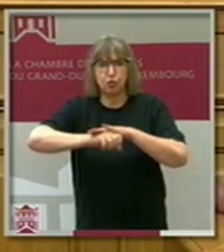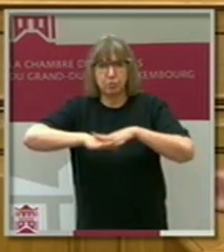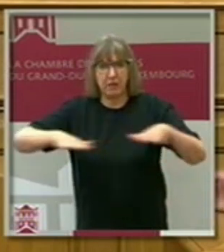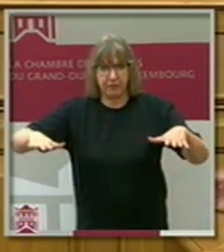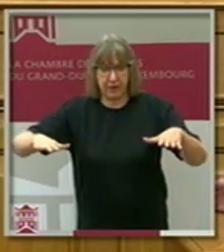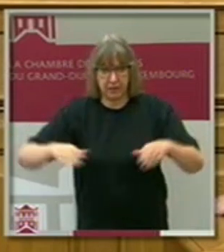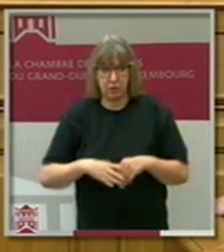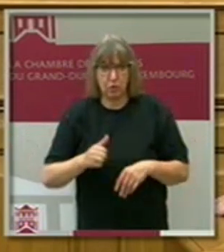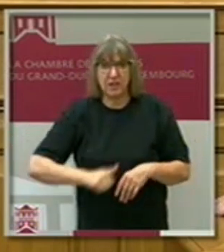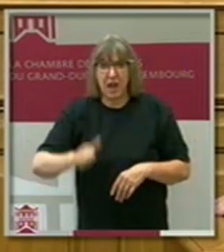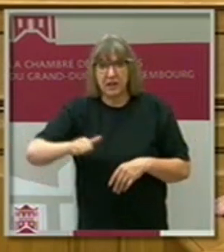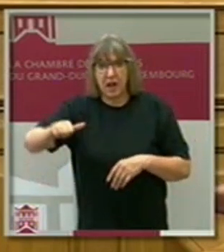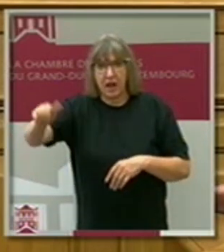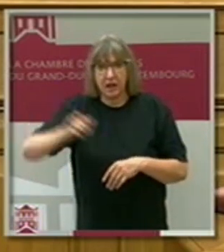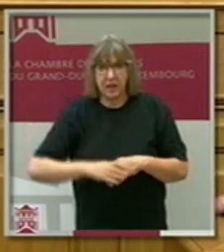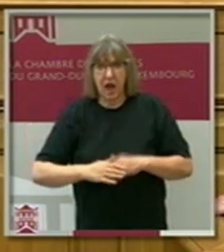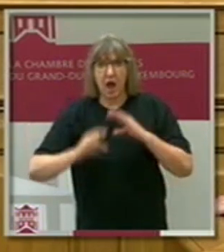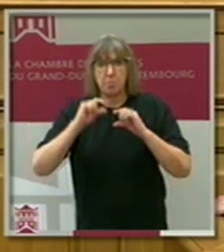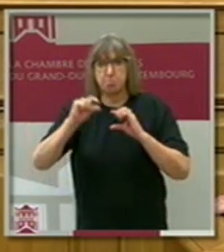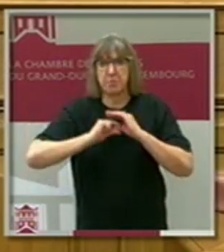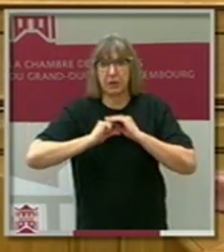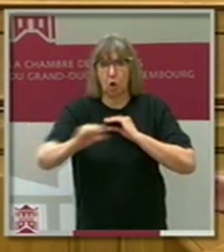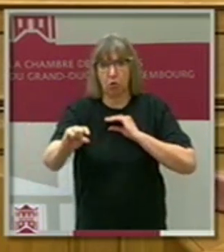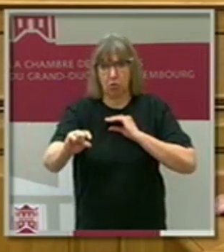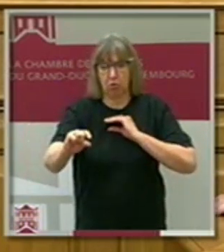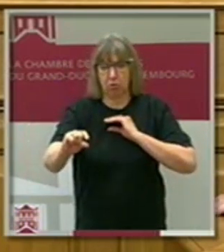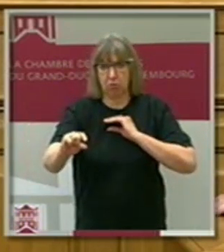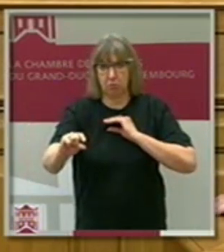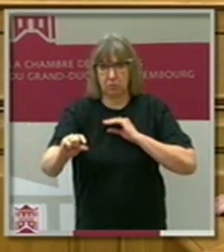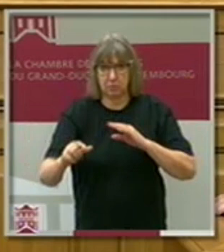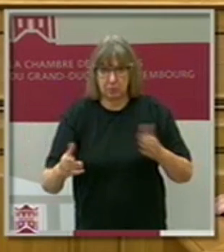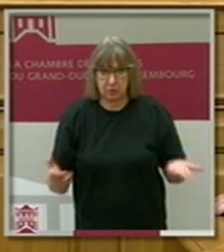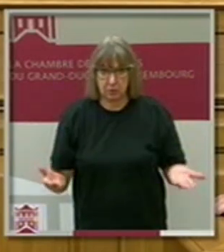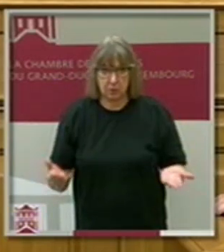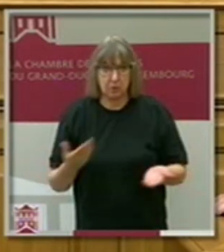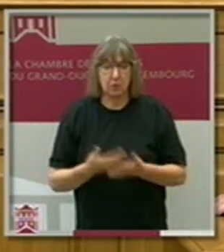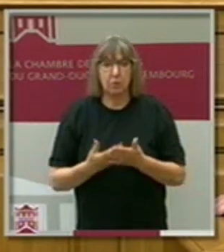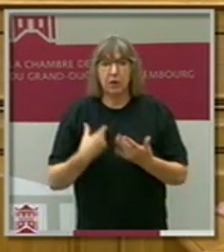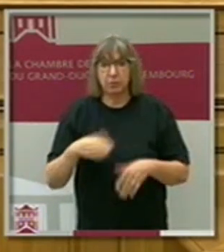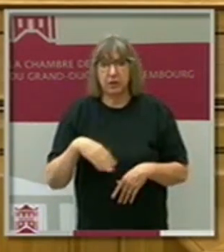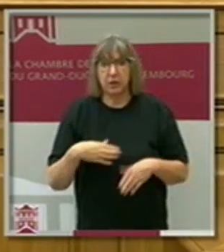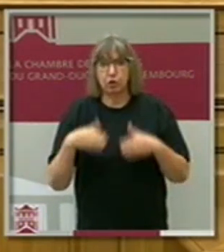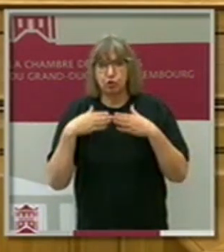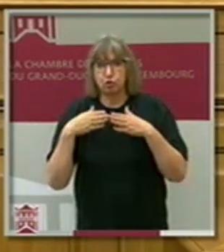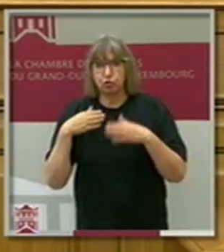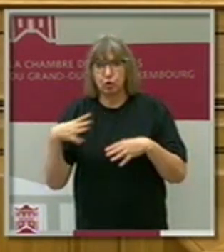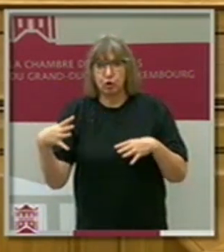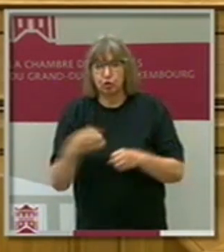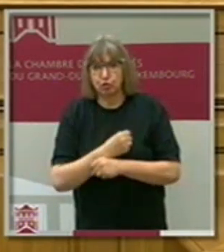Fussball-Terrainen. Das ist so viel wie die Gemeinde Schöffling, die wir alle zoubetonéieren oder koppeln oder rümmeln. So Gemeinden gehen alle aus im